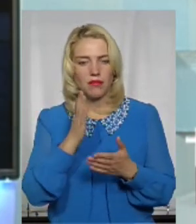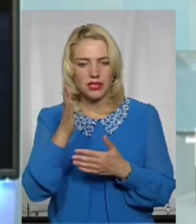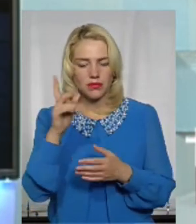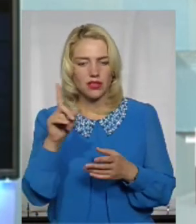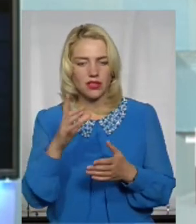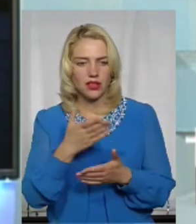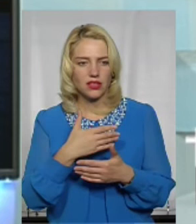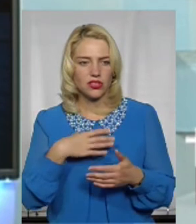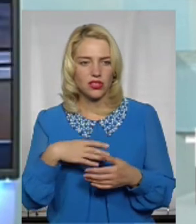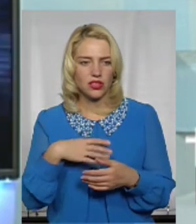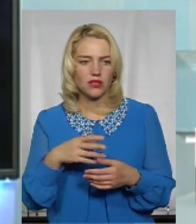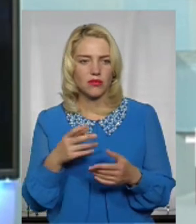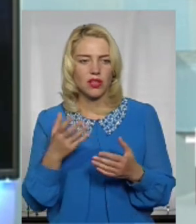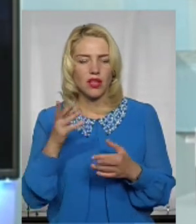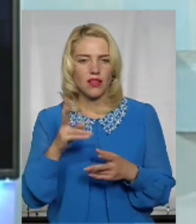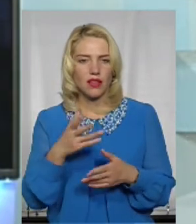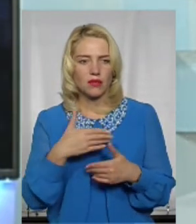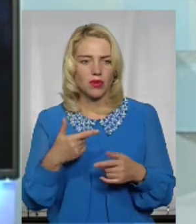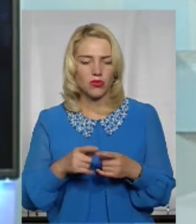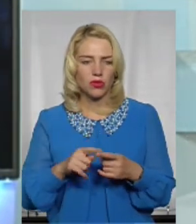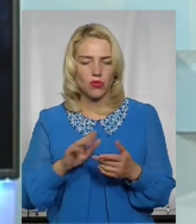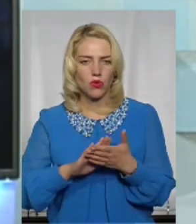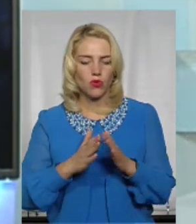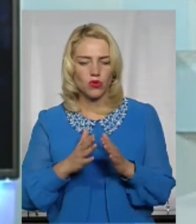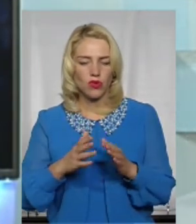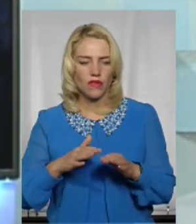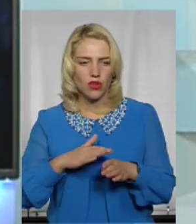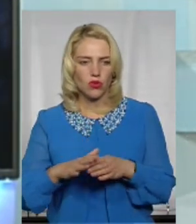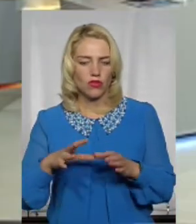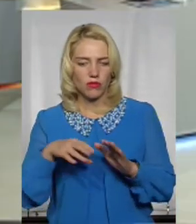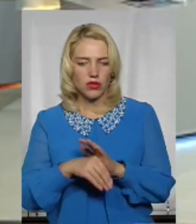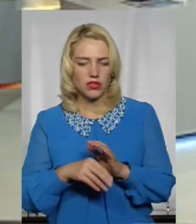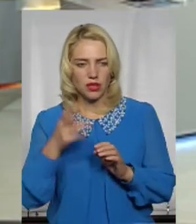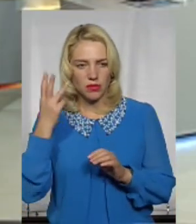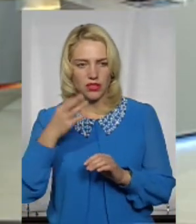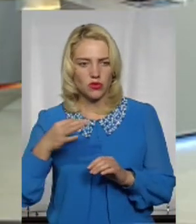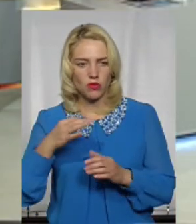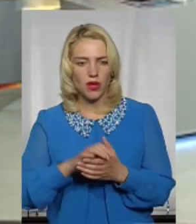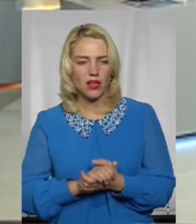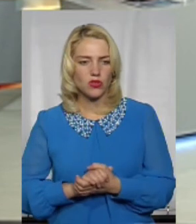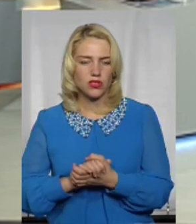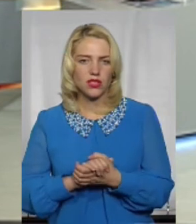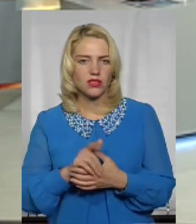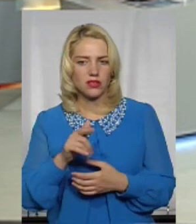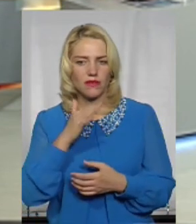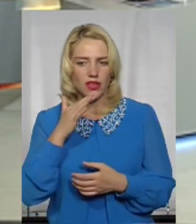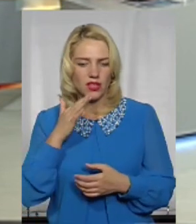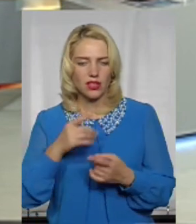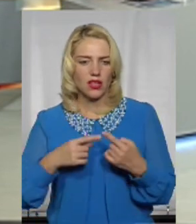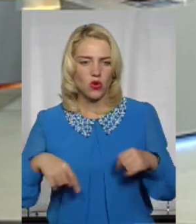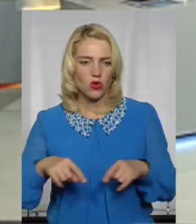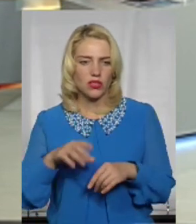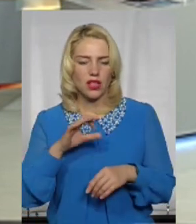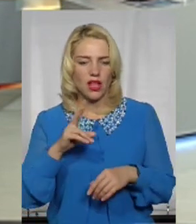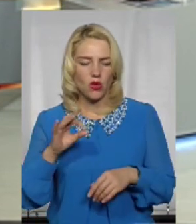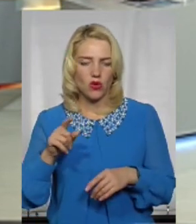нас чекають. Так? І як ми будемо оту угоду виконувати в межах Хмельницької області, асоціації, там дуже великий розділ екологічний,